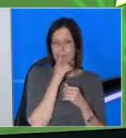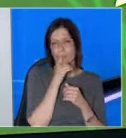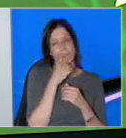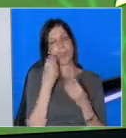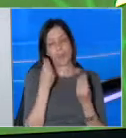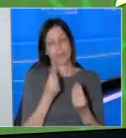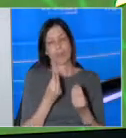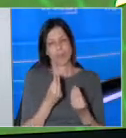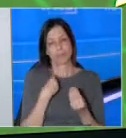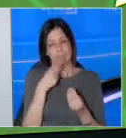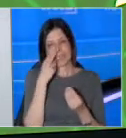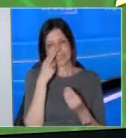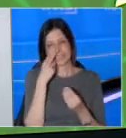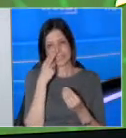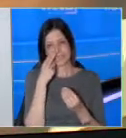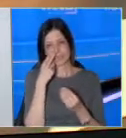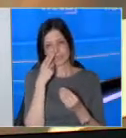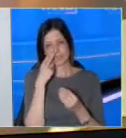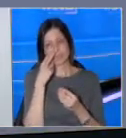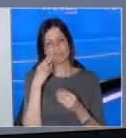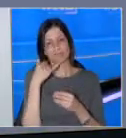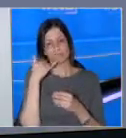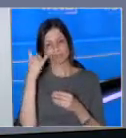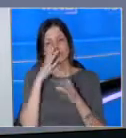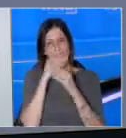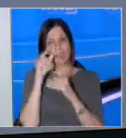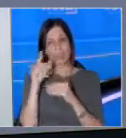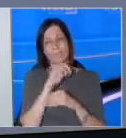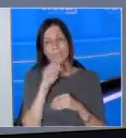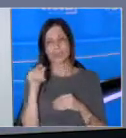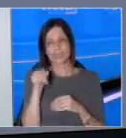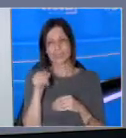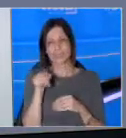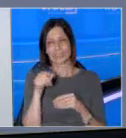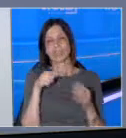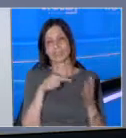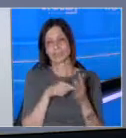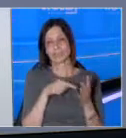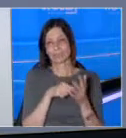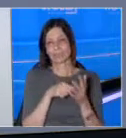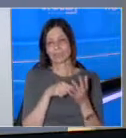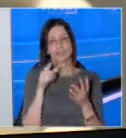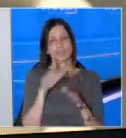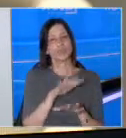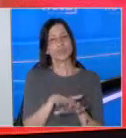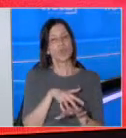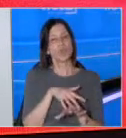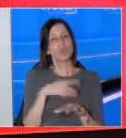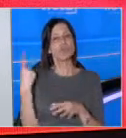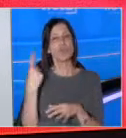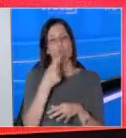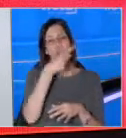עוד מעט ננסה להשיג את בני שוב פעם ולדבר איתו על הנושא הזה, כי כאמור, זו תחושה שכל